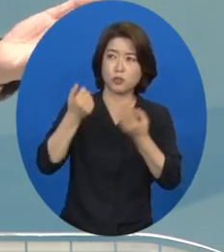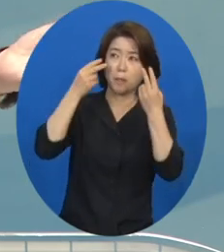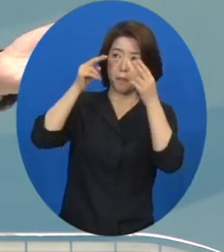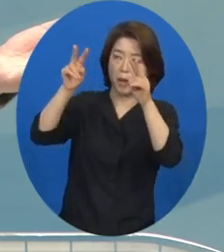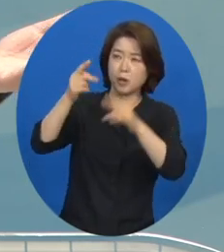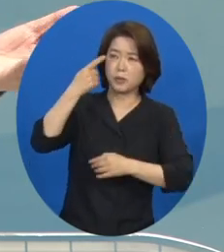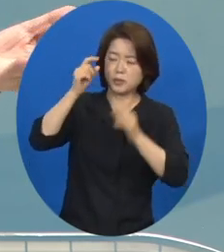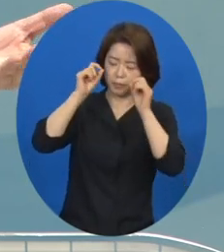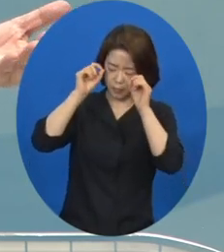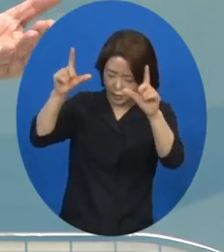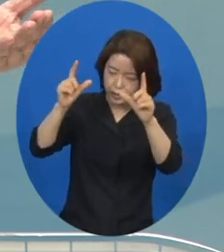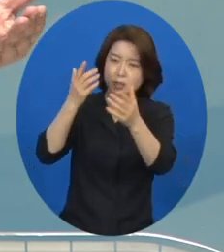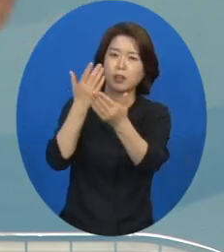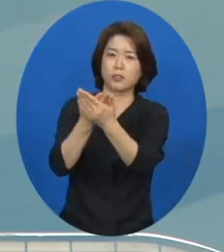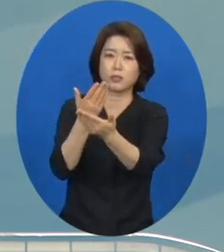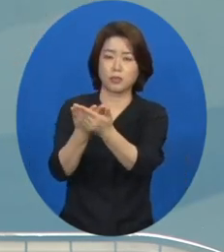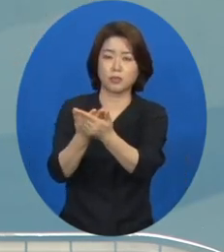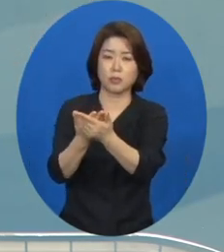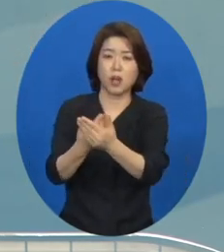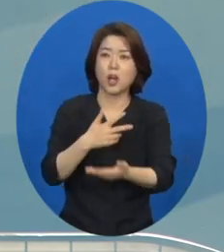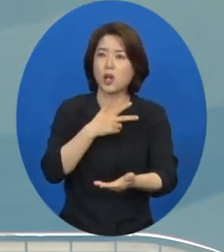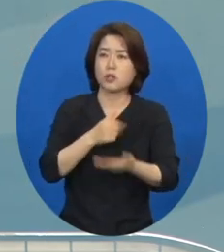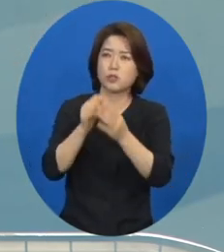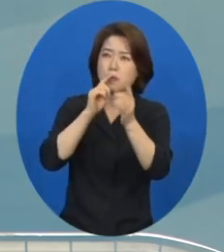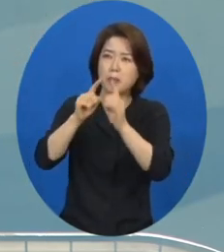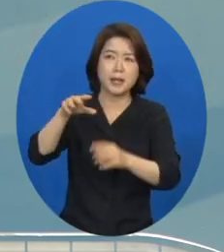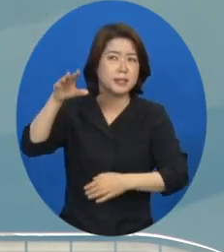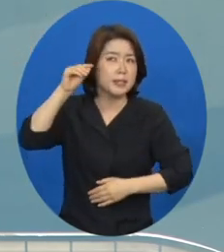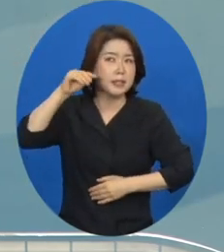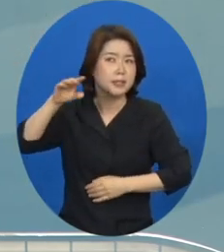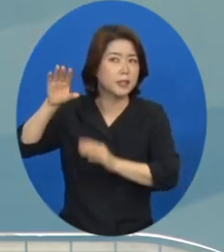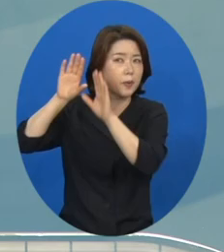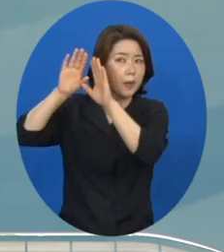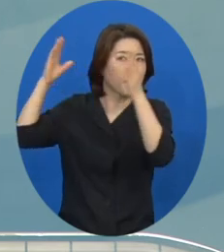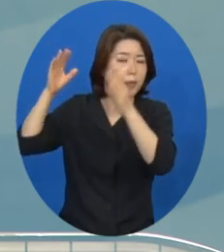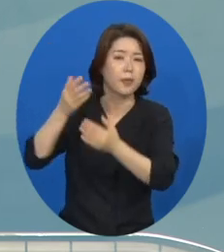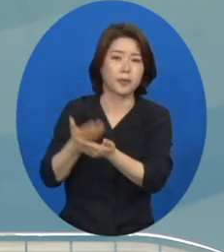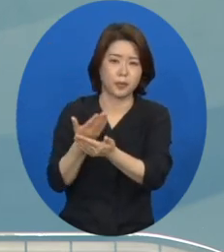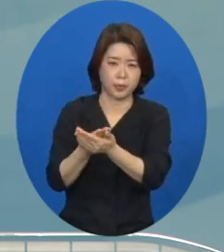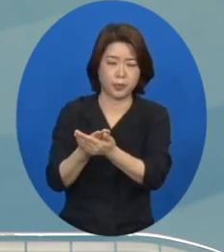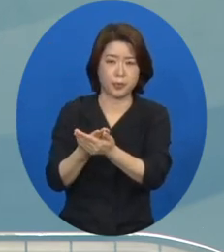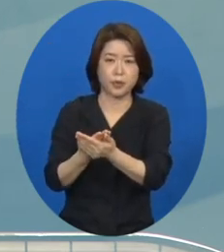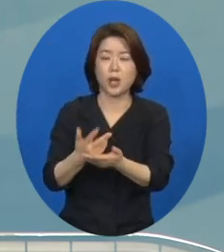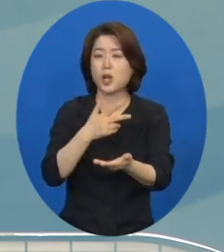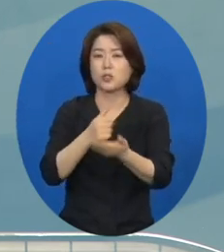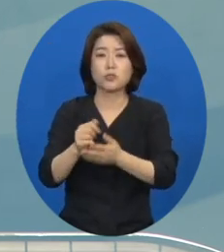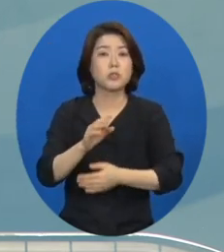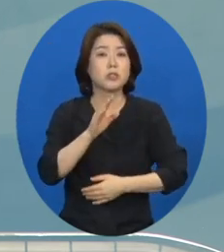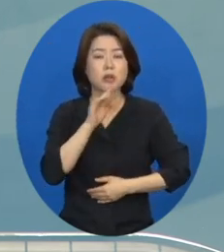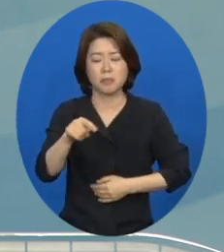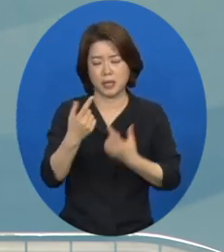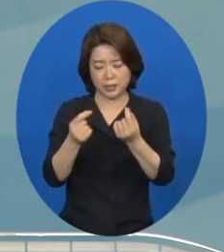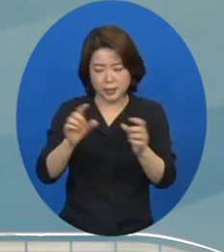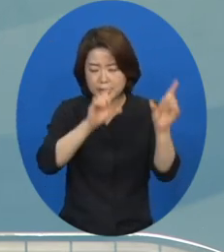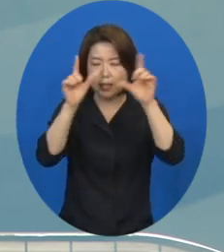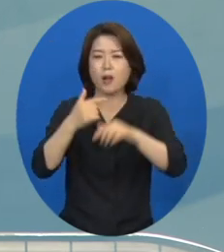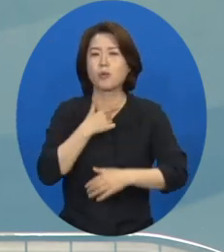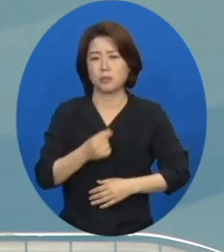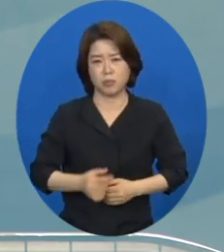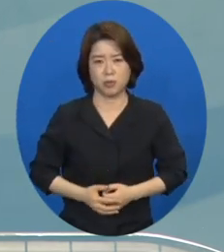눈 뜨게 해주소서. 주님 말씀 듣는 귀 열어주소서. 주님 정말 그렇게